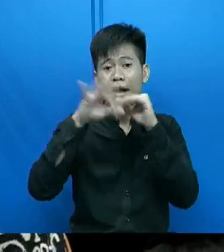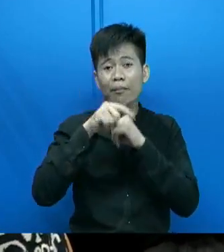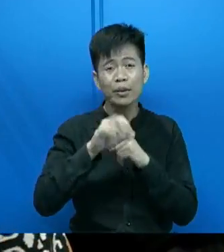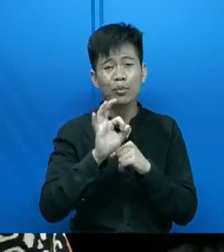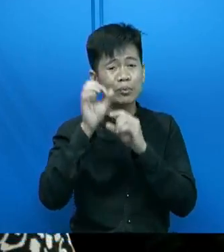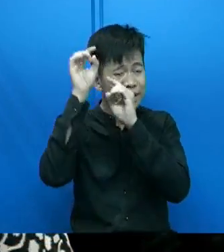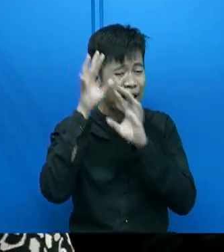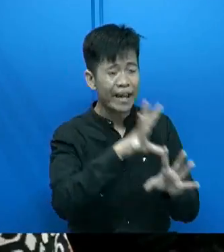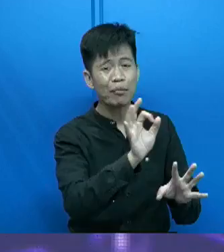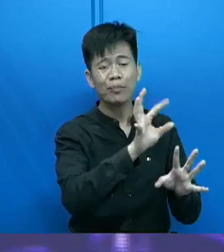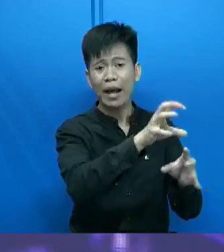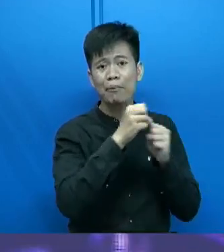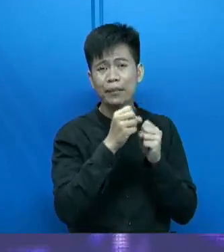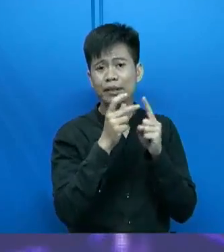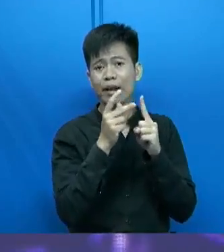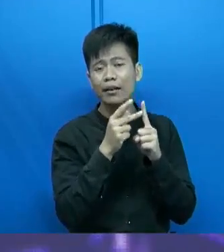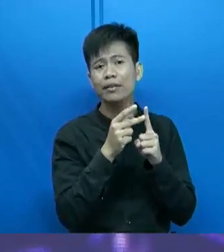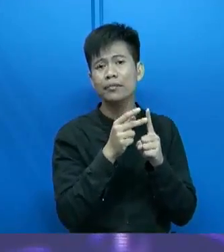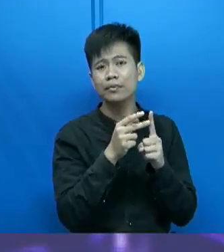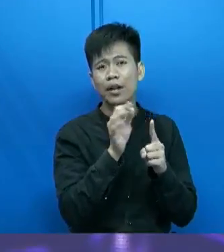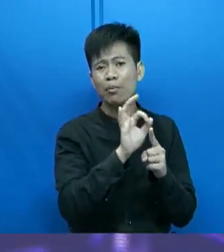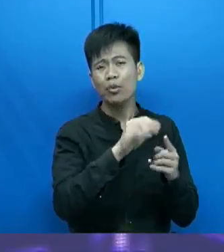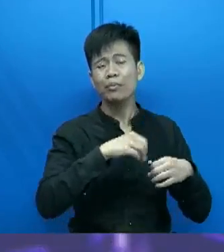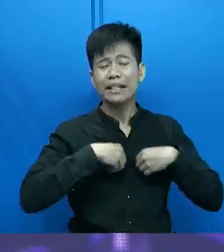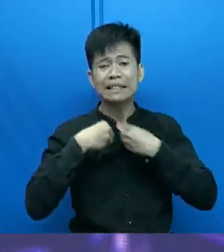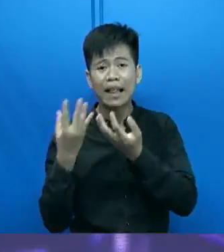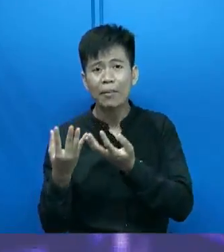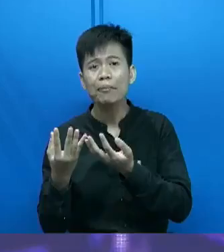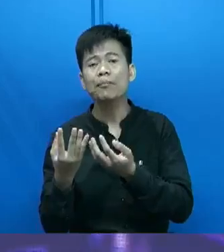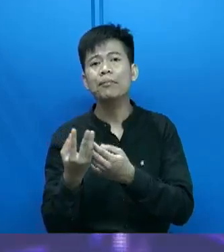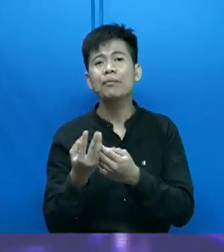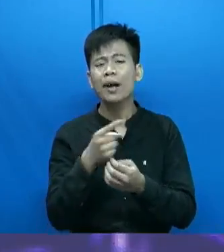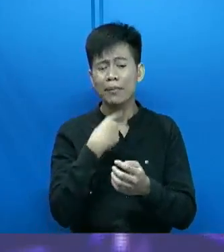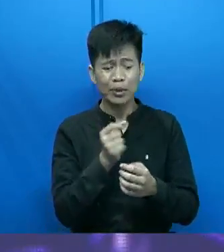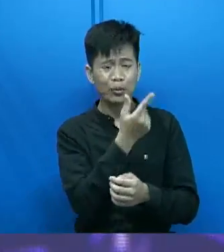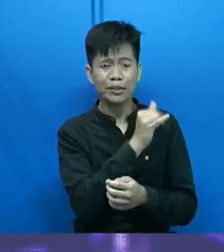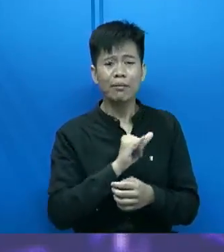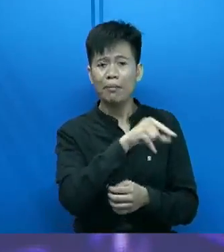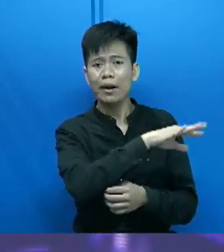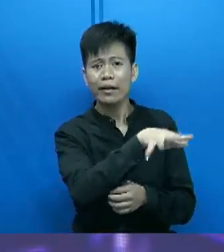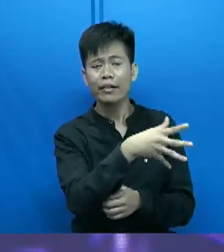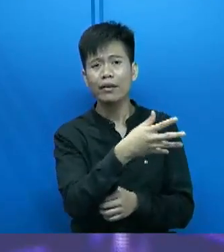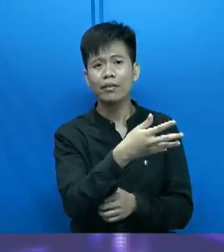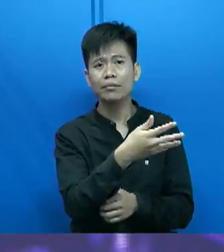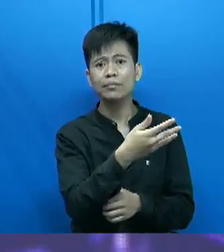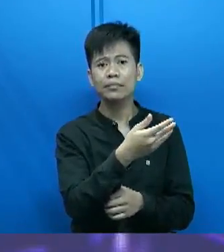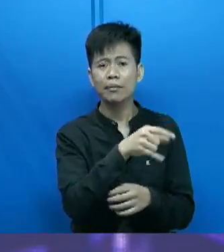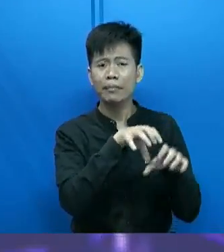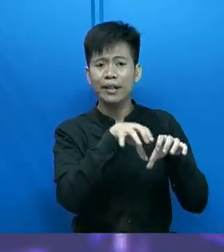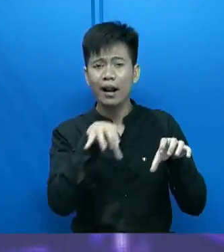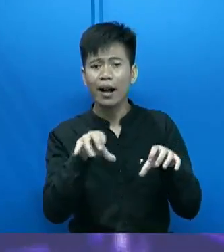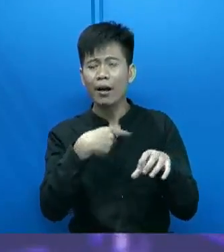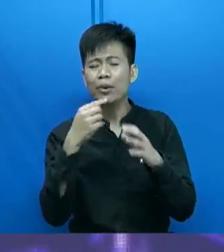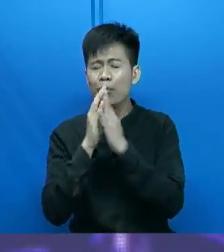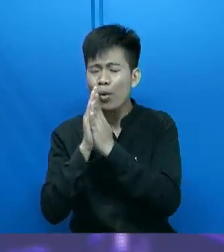mendapatkan hidayah ya Allah. Mereka belum berislam. Kami hidup dengan mereka ya Allah. Kami bertetangga dengan mereka. Kami